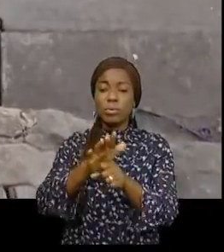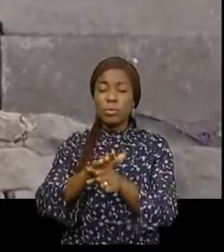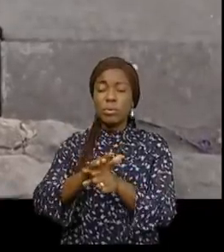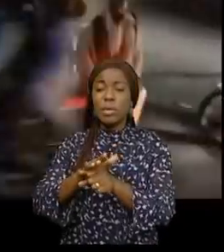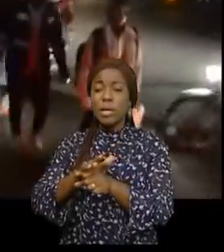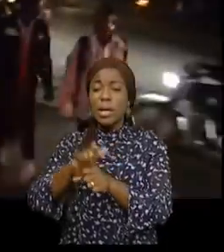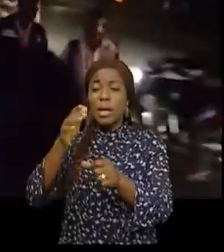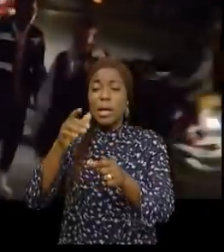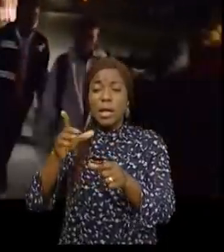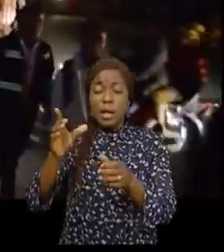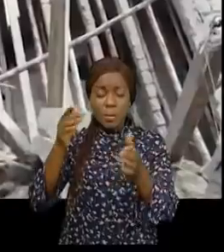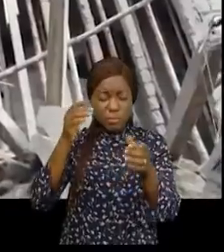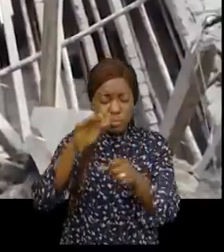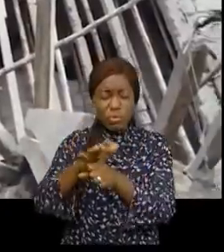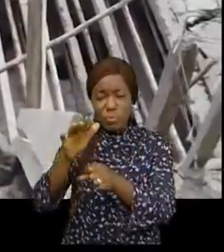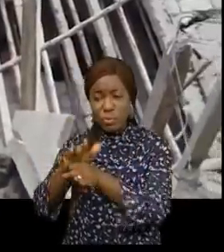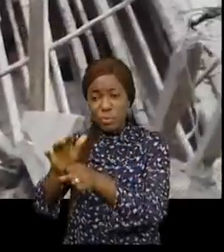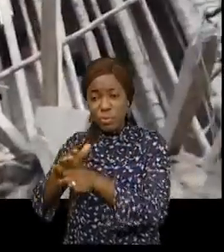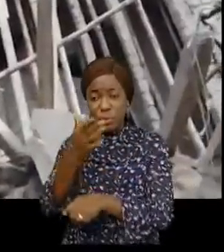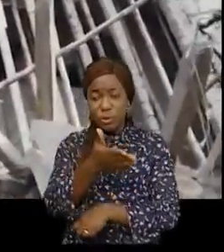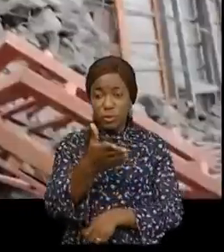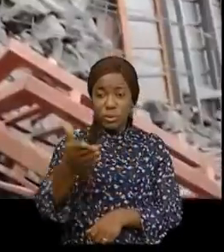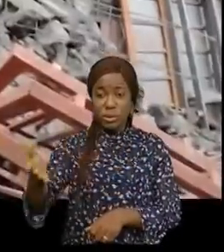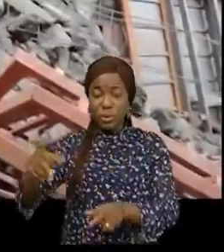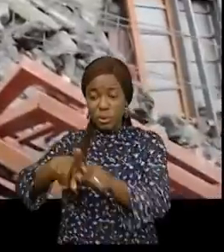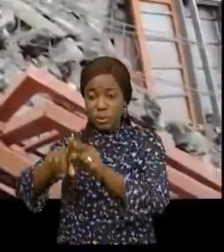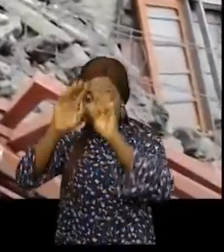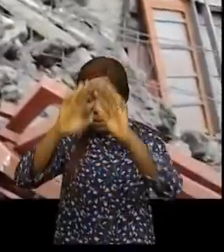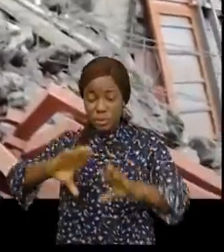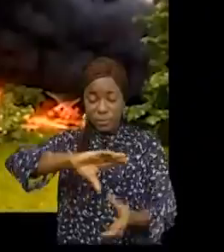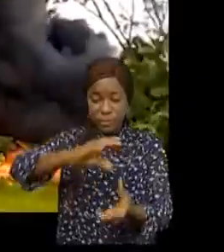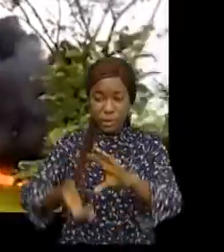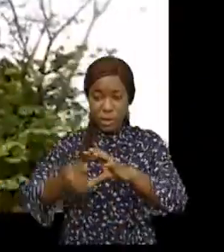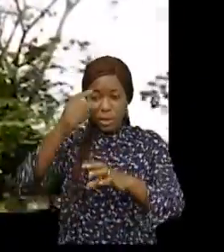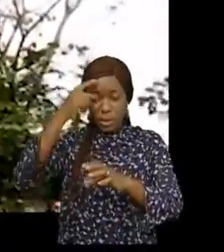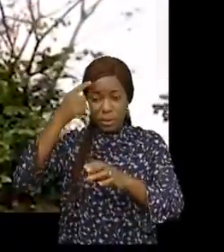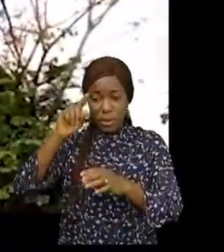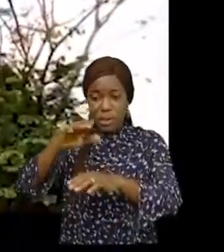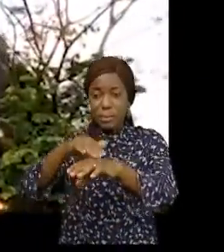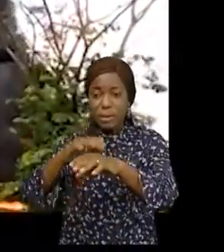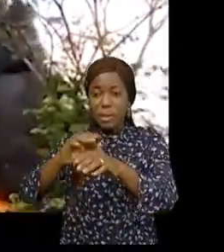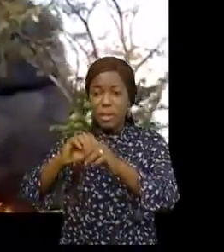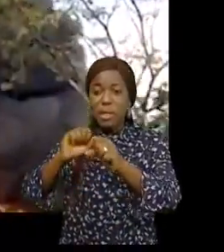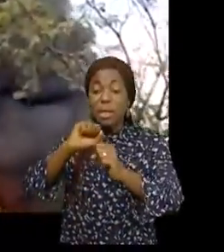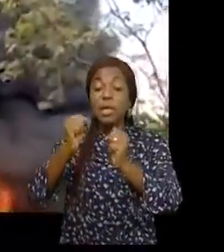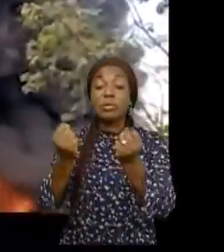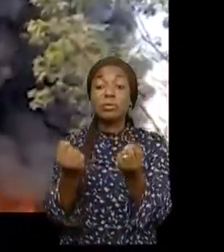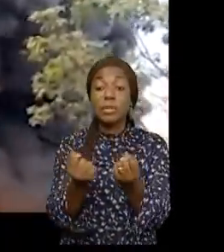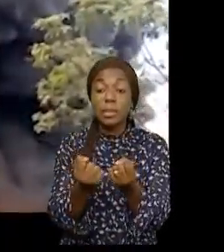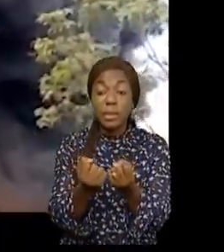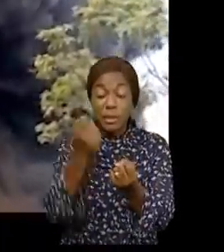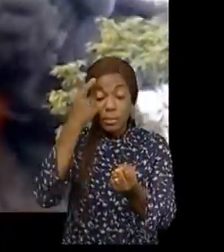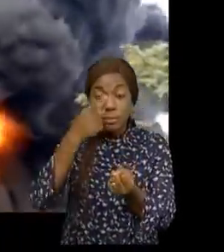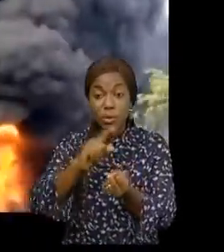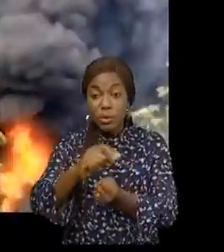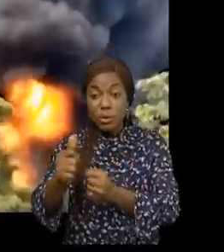tant au plan humain qu'immatériel continuent à susciter les appels à la solidarité et à la compassion tant de la part des